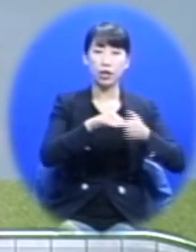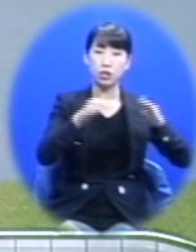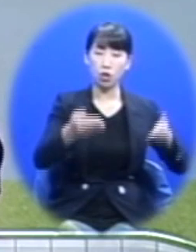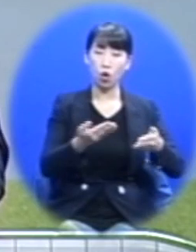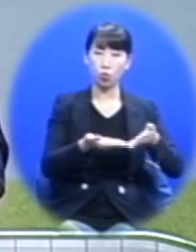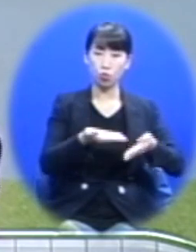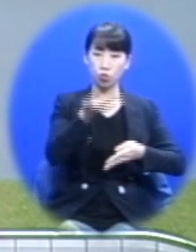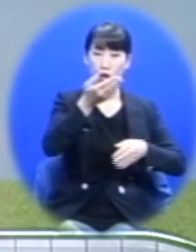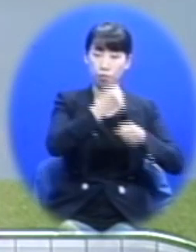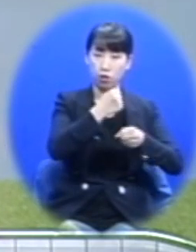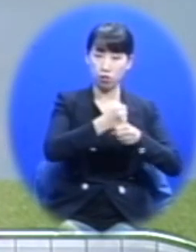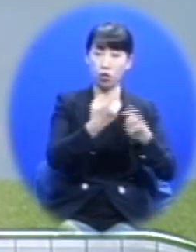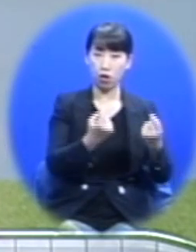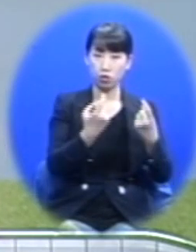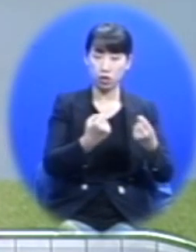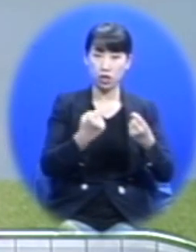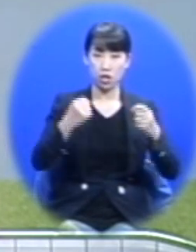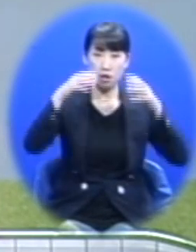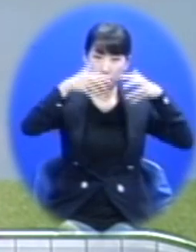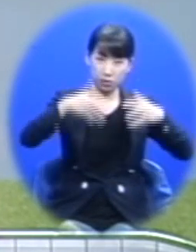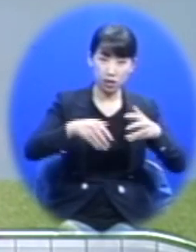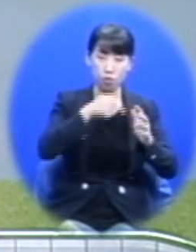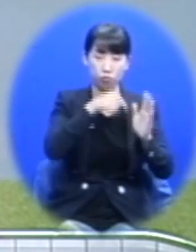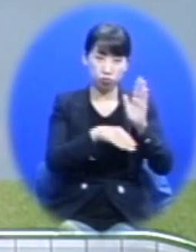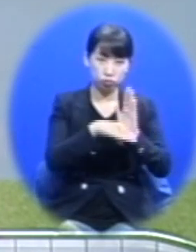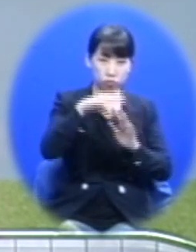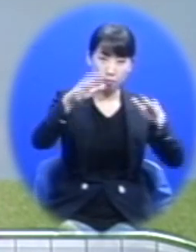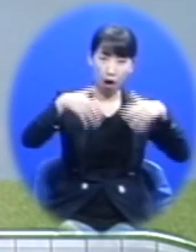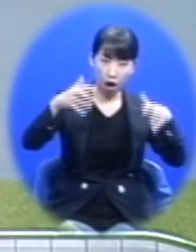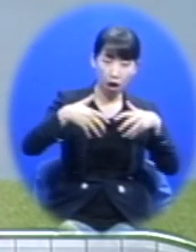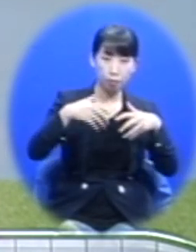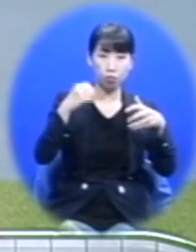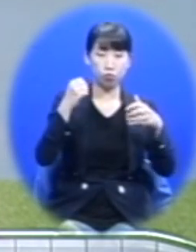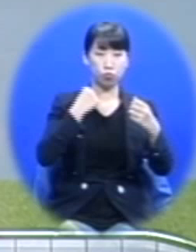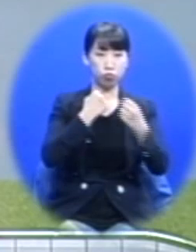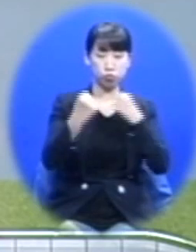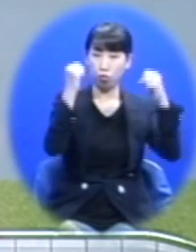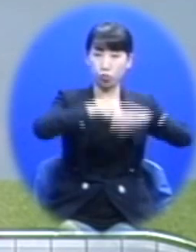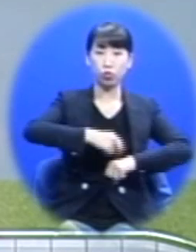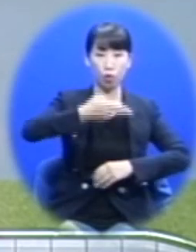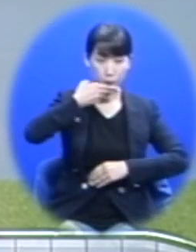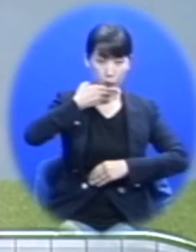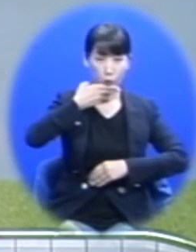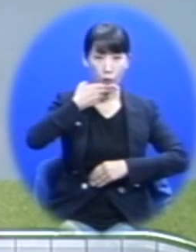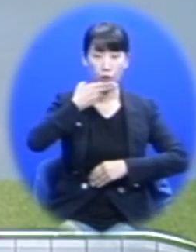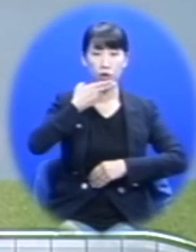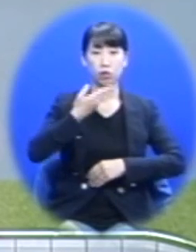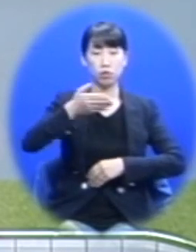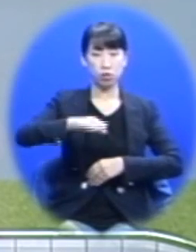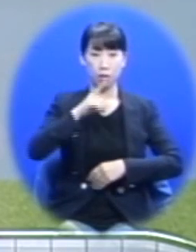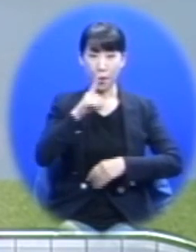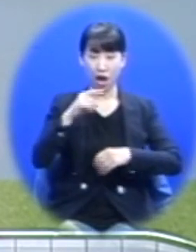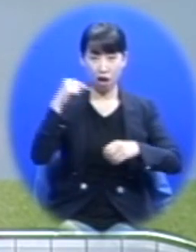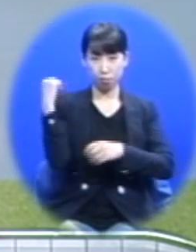내리고 창수가 나고 바람이 불어 그 집에 부딪히되 무너지지 아니하나니 이는 주춧을 반석 위에 놓은 까닭이요 나의 이 말을 듣고